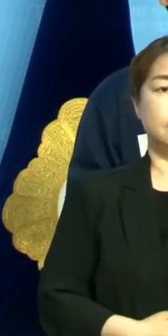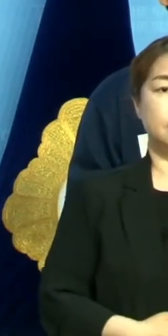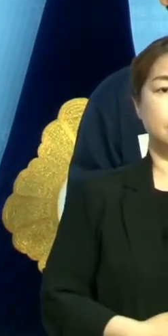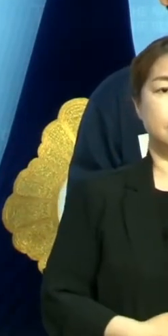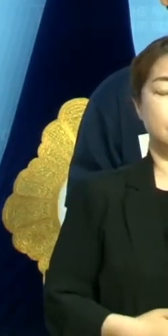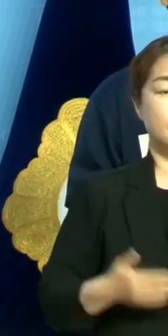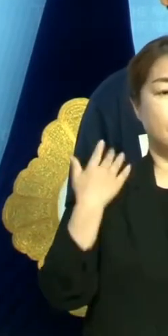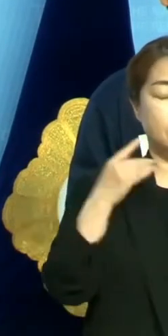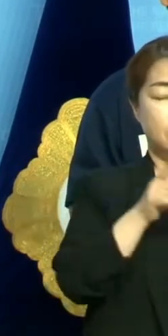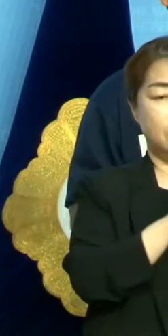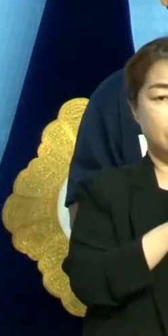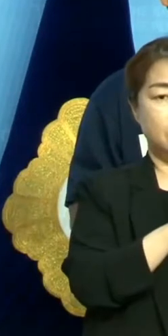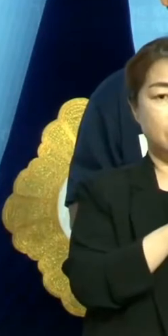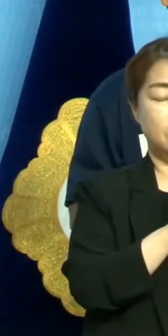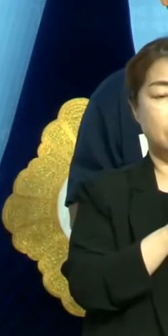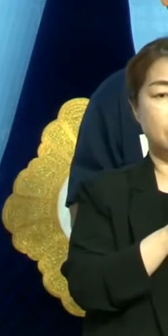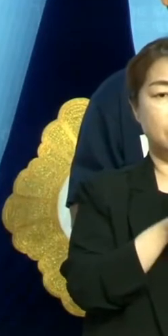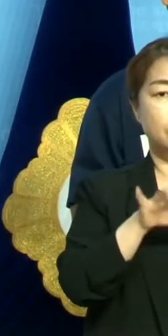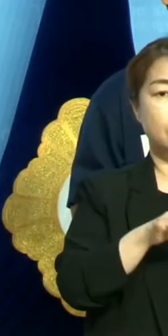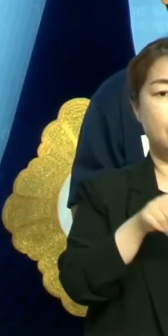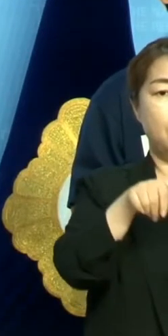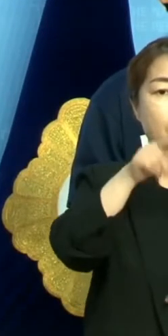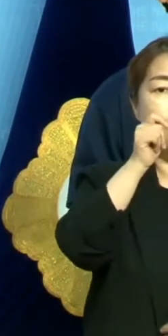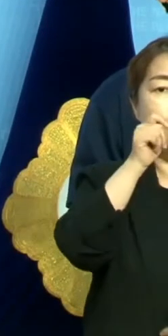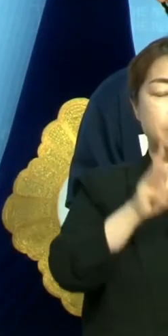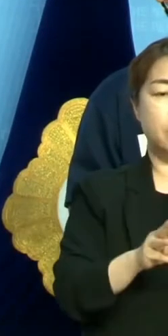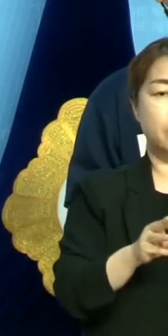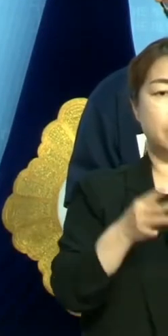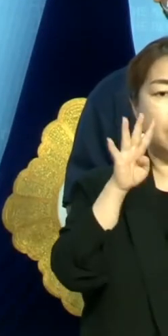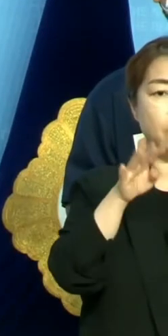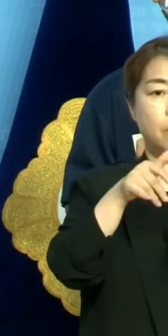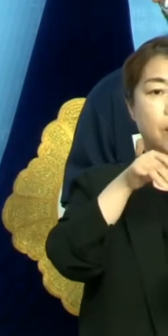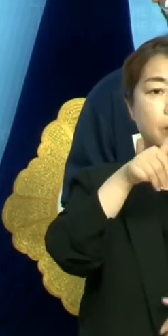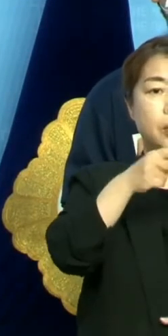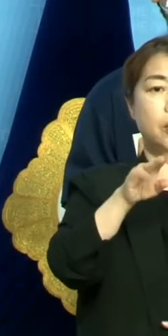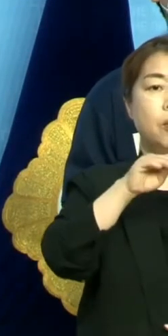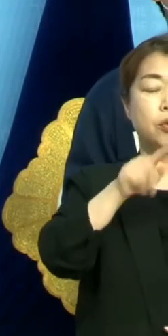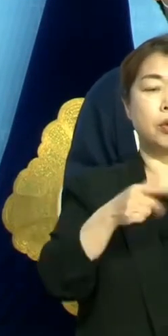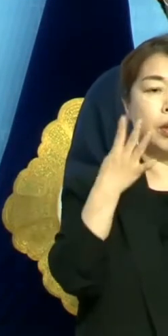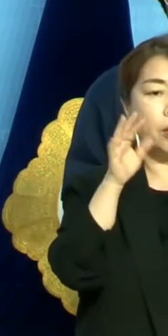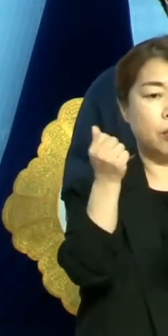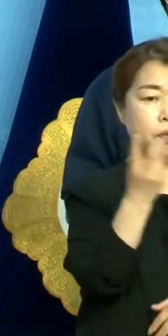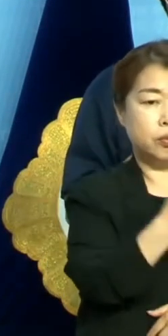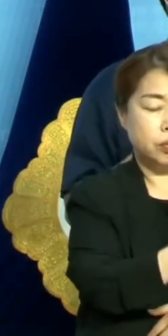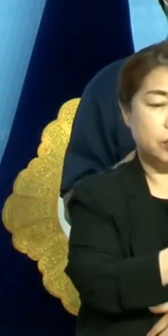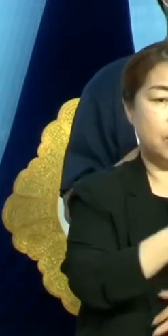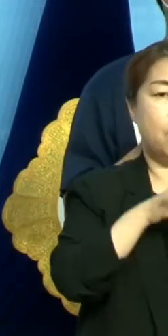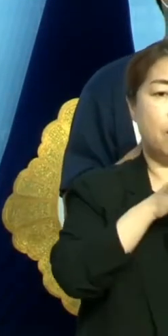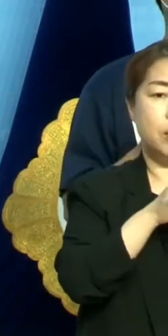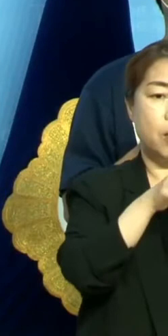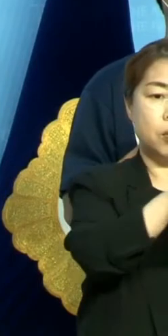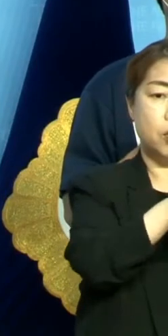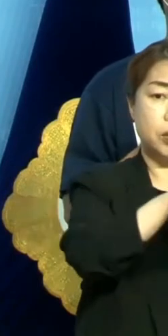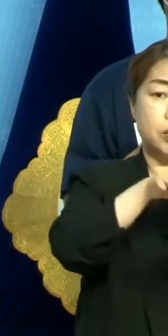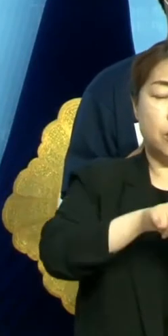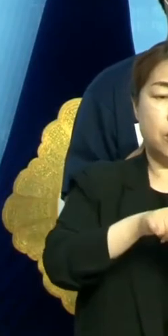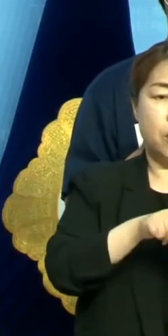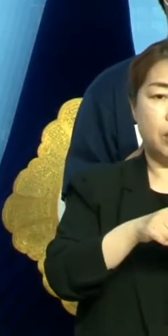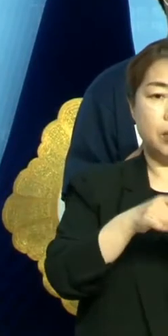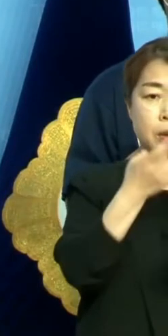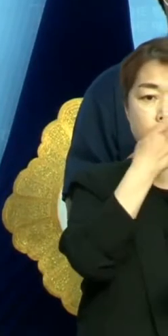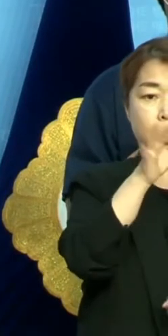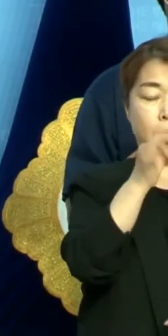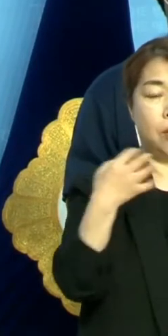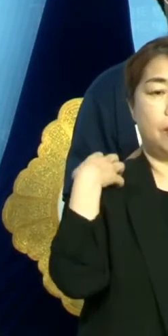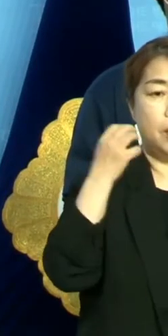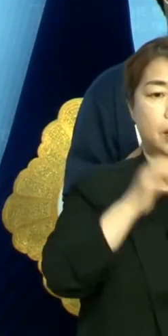지난 8월 은 각 지난 8월 가천대학교 건 경북대학교 를 b 로 산 대학들은 조직적으로 등록금 반환